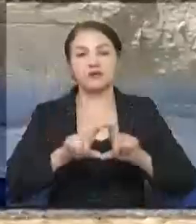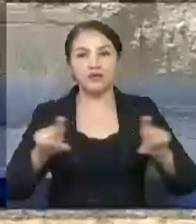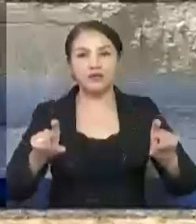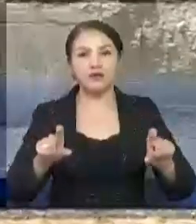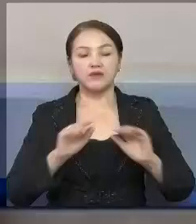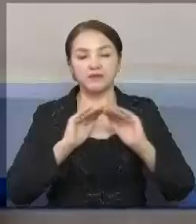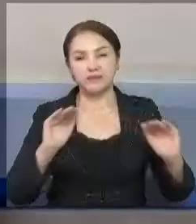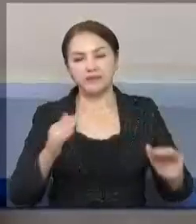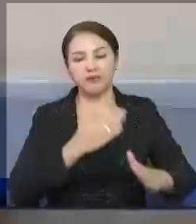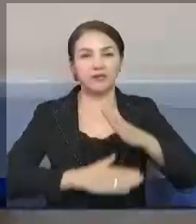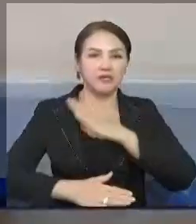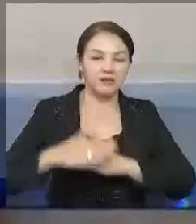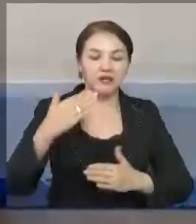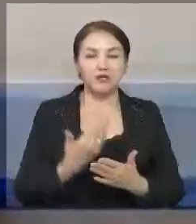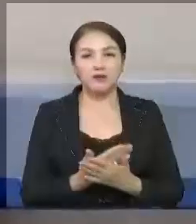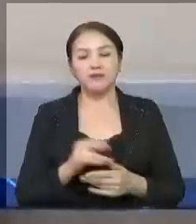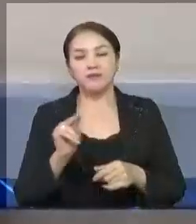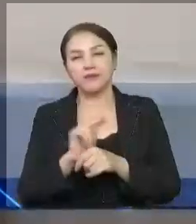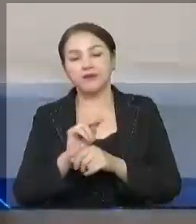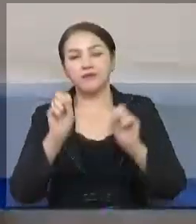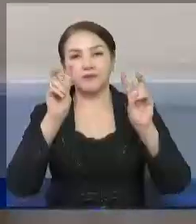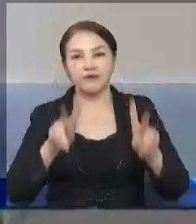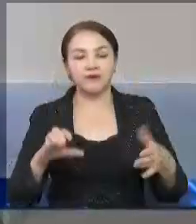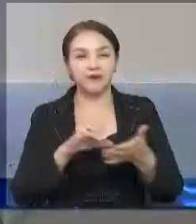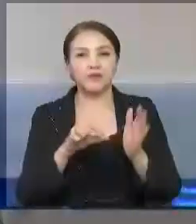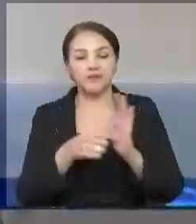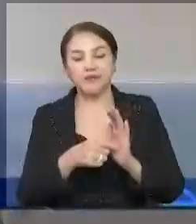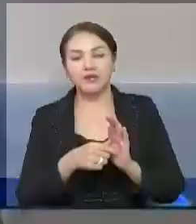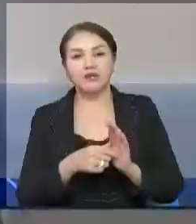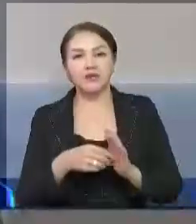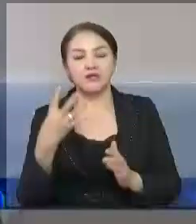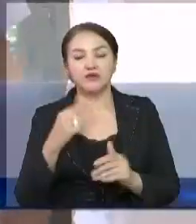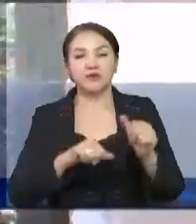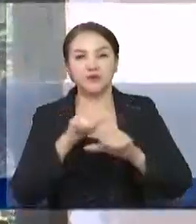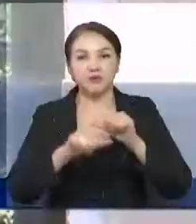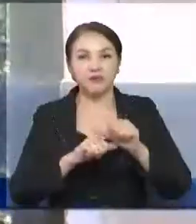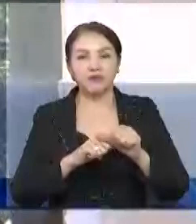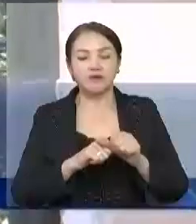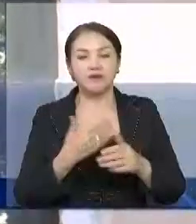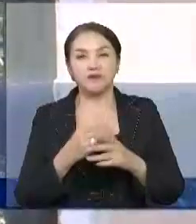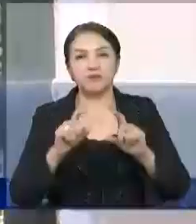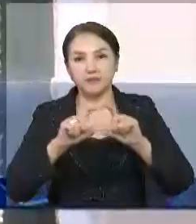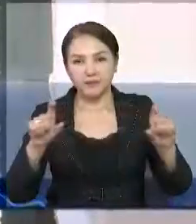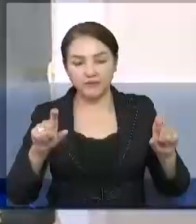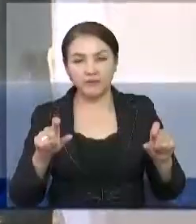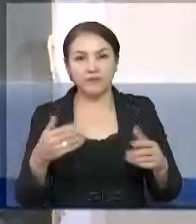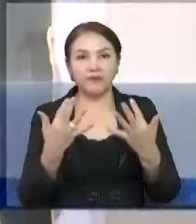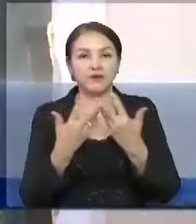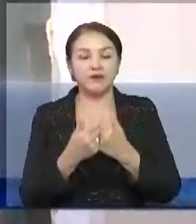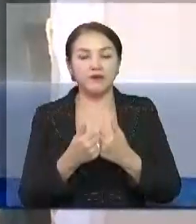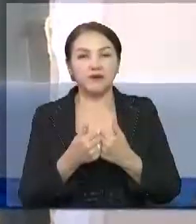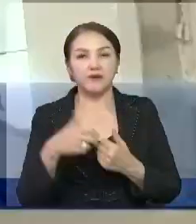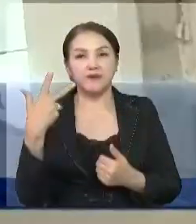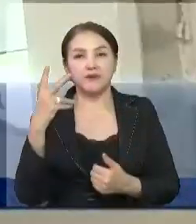для особенных детей. Кроме того, они обучаются в специальных группах в 94 детских садах и в инклюзивных школах, которых насчитывается